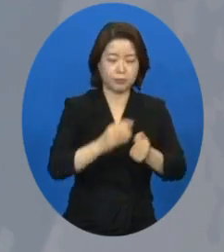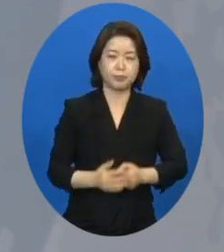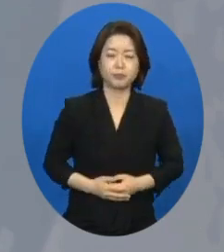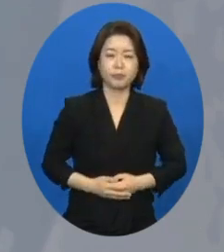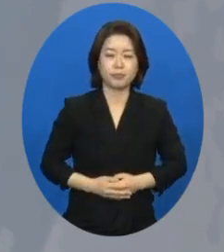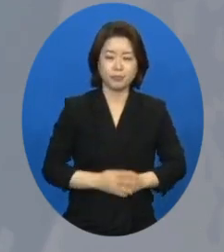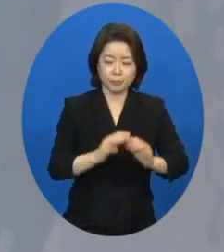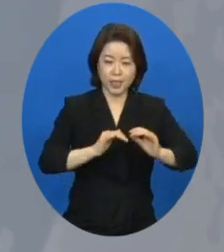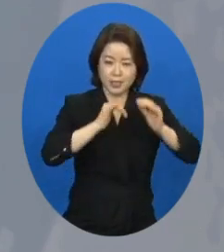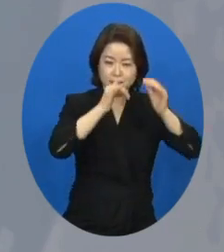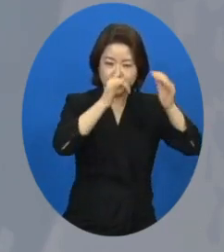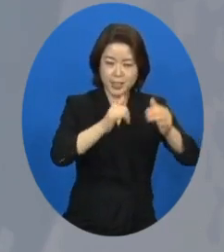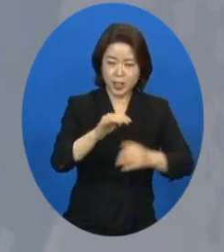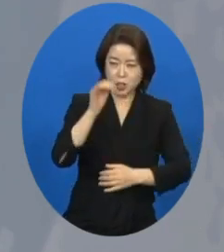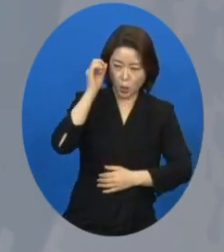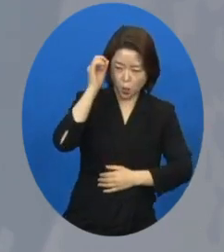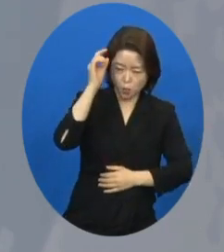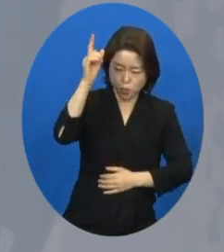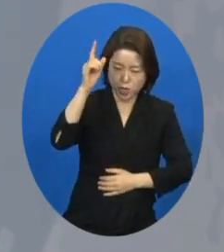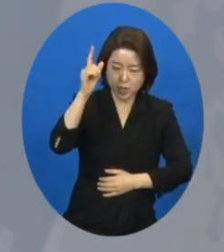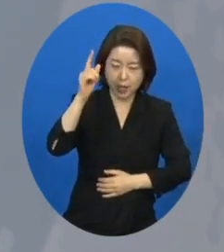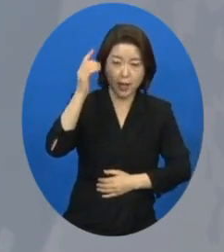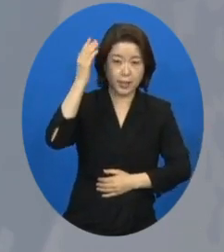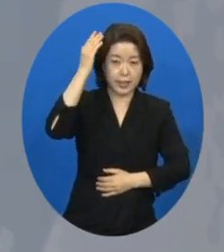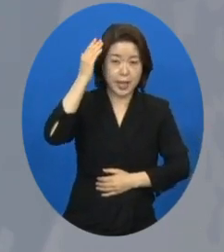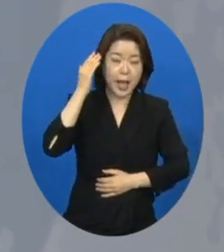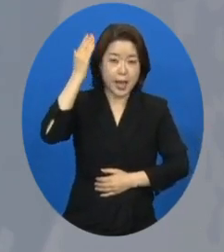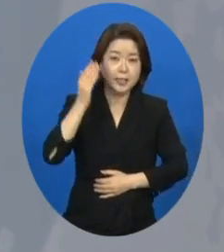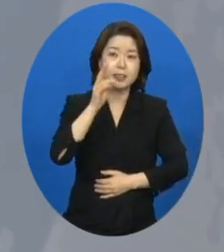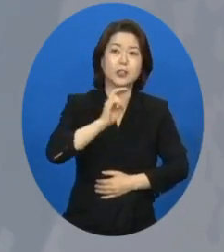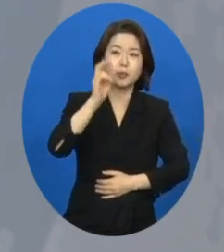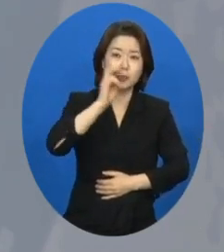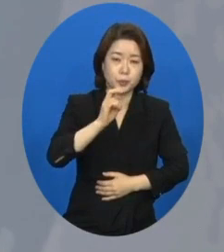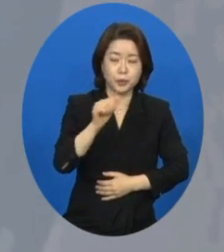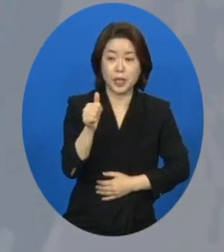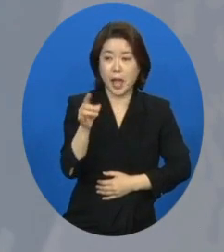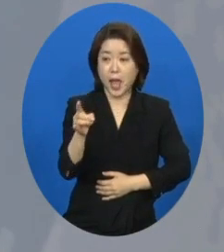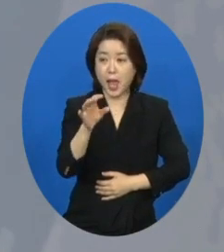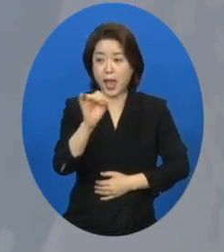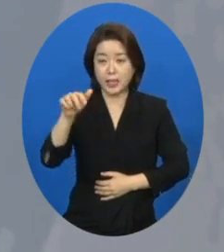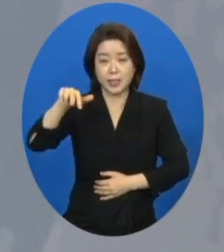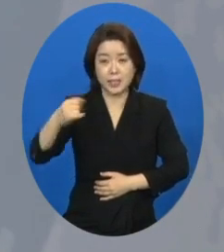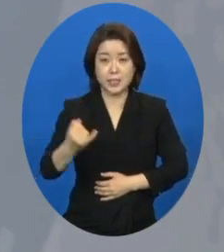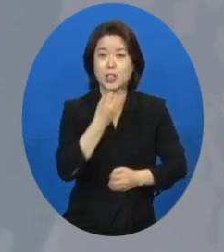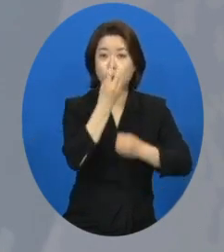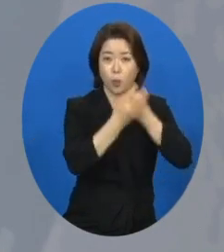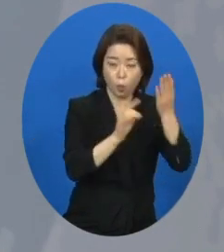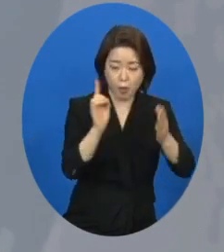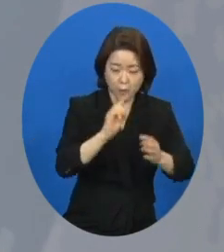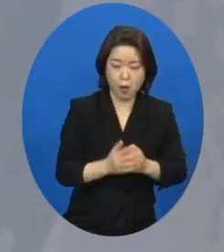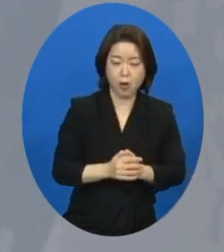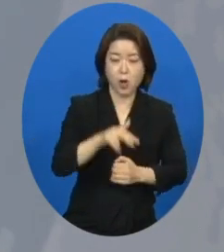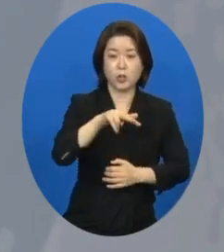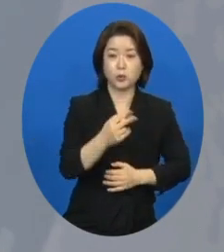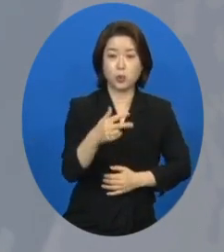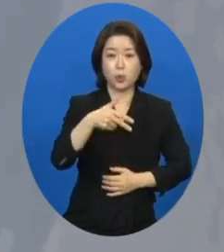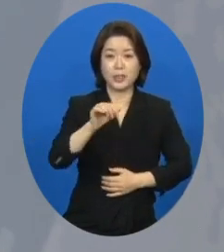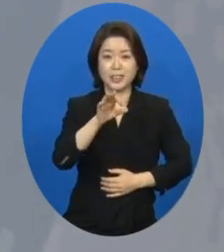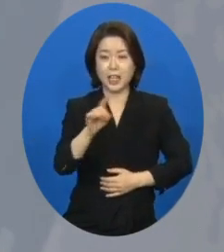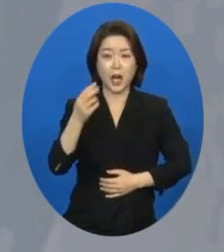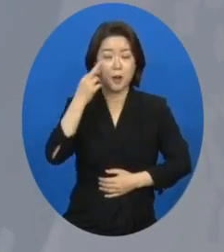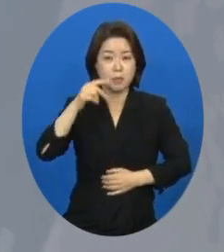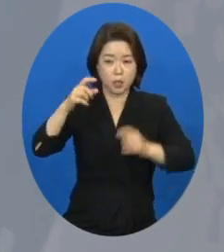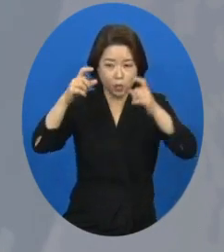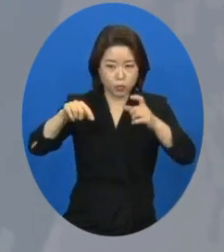세계적인 위대한 흑인 영가 가수인 헤이즈가 이런 고백을 했다. 그는 미국 조지아 산골에서 맨발로